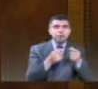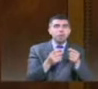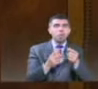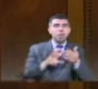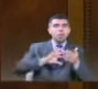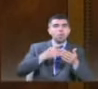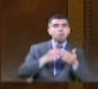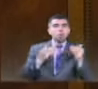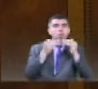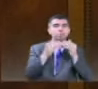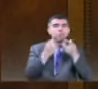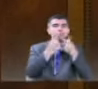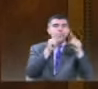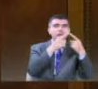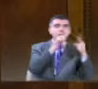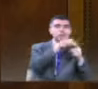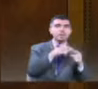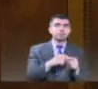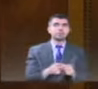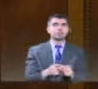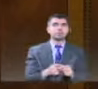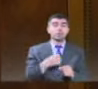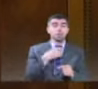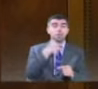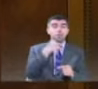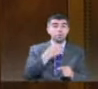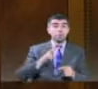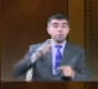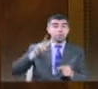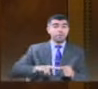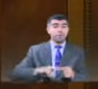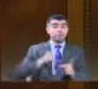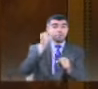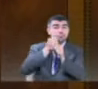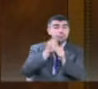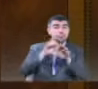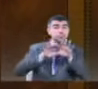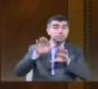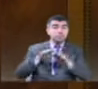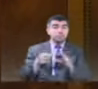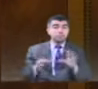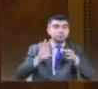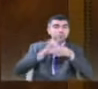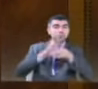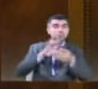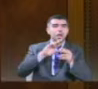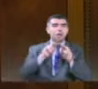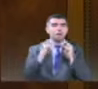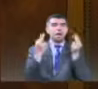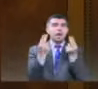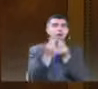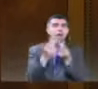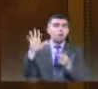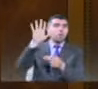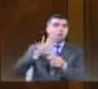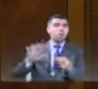تتميز باعتماد مجموعة من الآليات المؤسسة والهادفة لاستدامة قوة العلاقات الثنائية بين المغرب